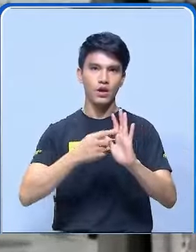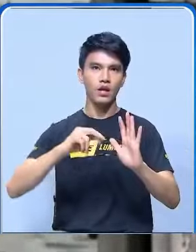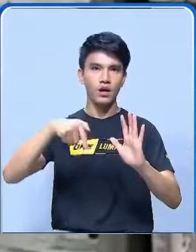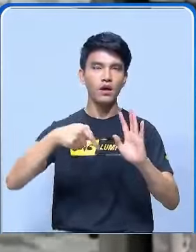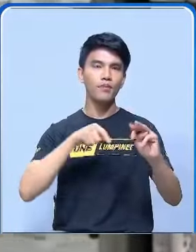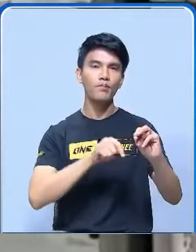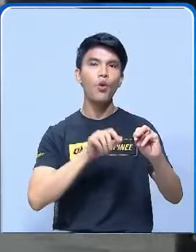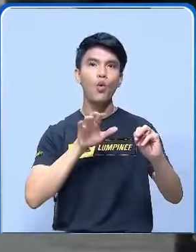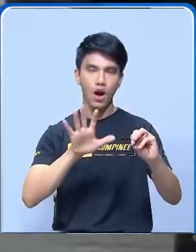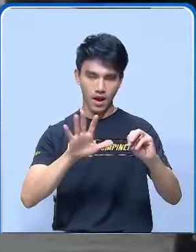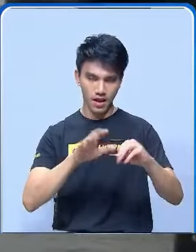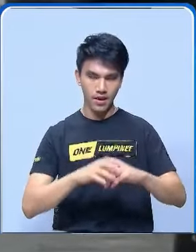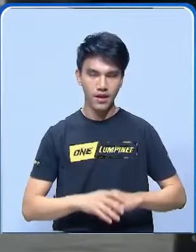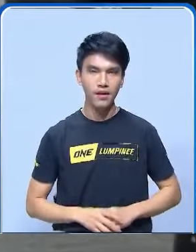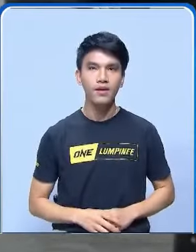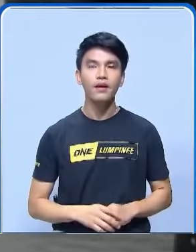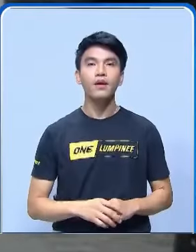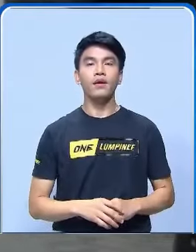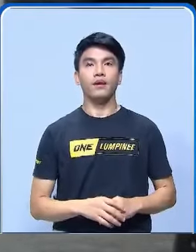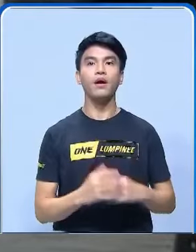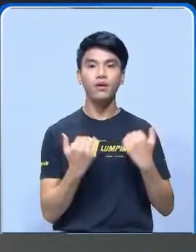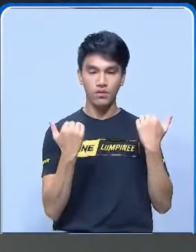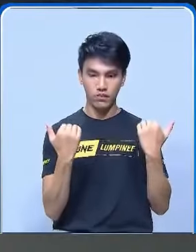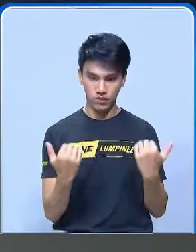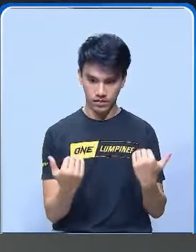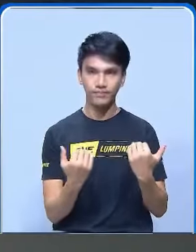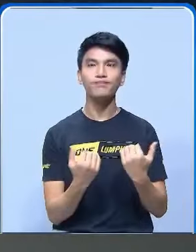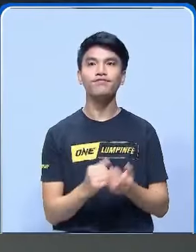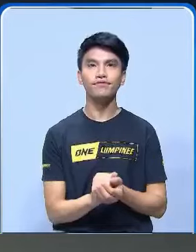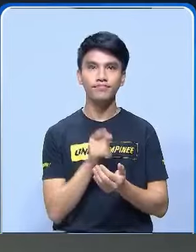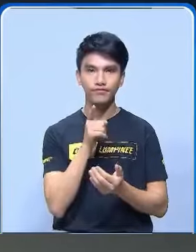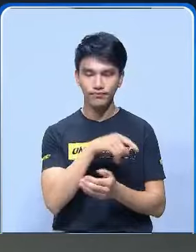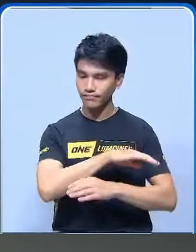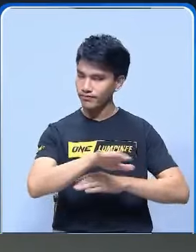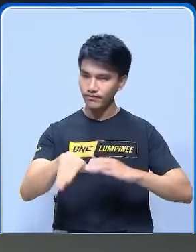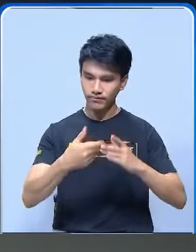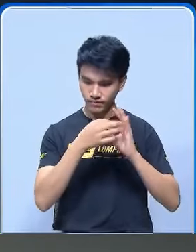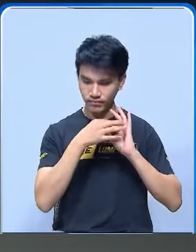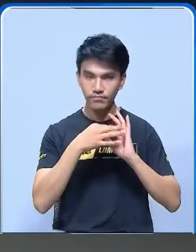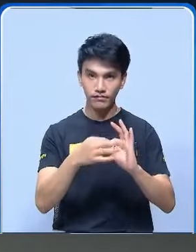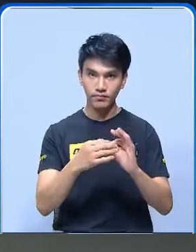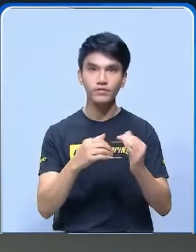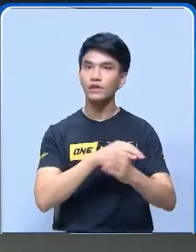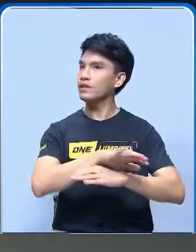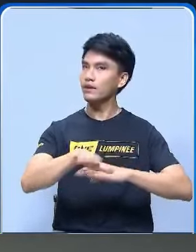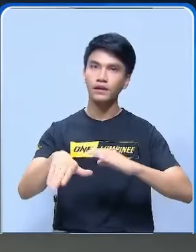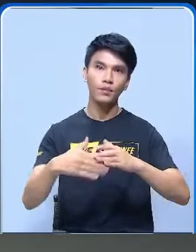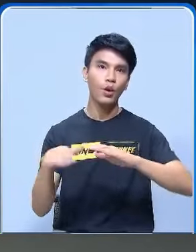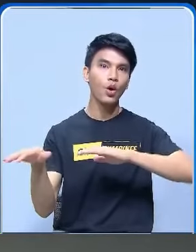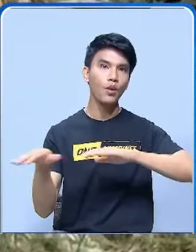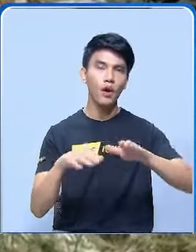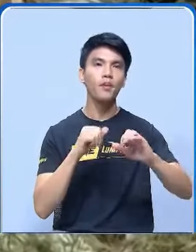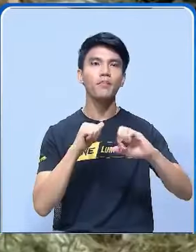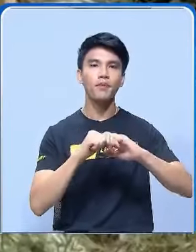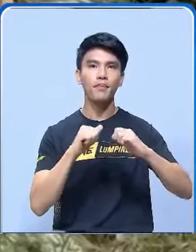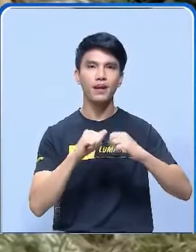ฝั่งตำบลคลองพระอุดมเป็นต้นนะคะขณะเดียวกันเนี่ยเดี๋ยวทางจังหวัดได้สั่งการให้ทุกหน่วยงานที่เกี่ยวข้องและทุกภาคส่วนเตรียมพร้อมรับมือสถานการณ์น้